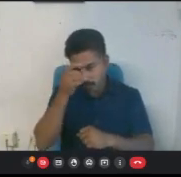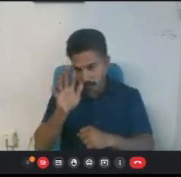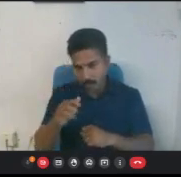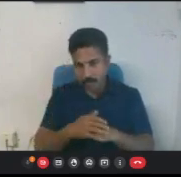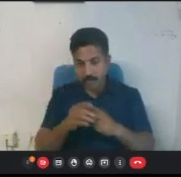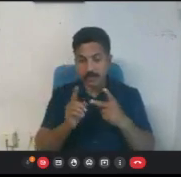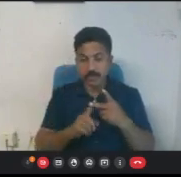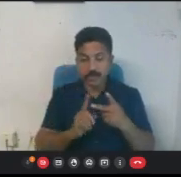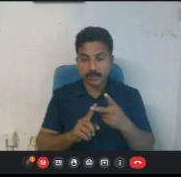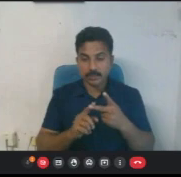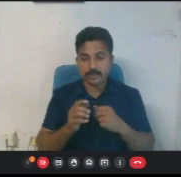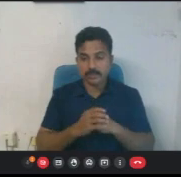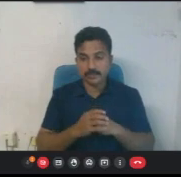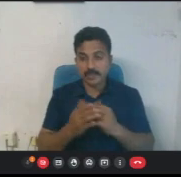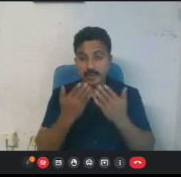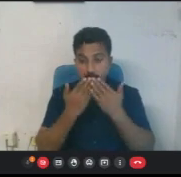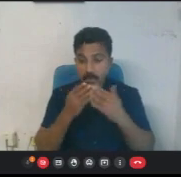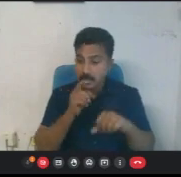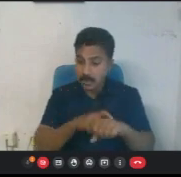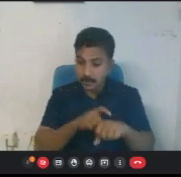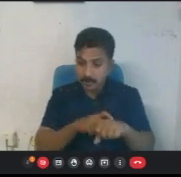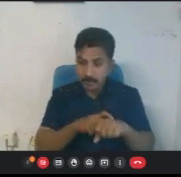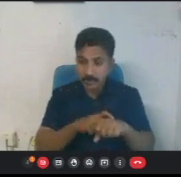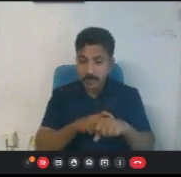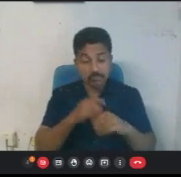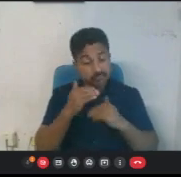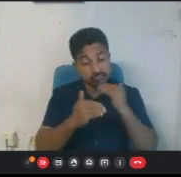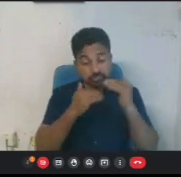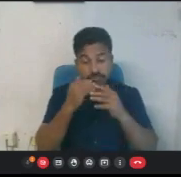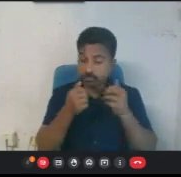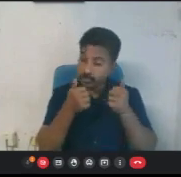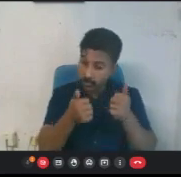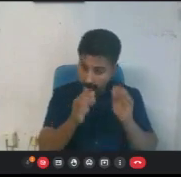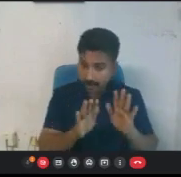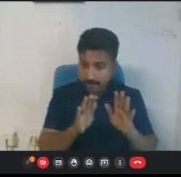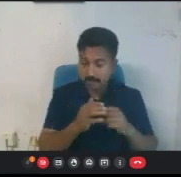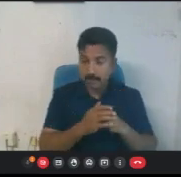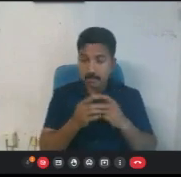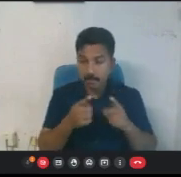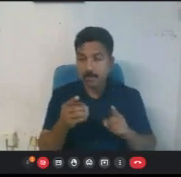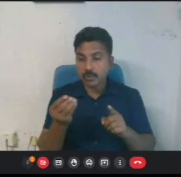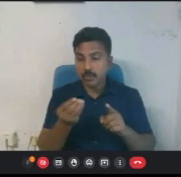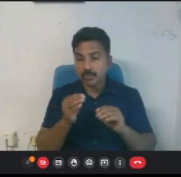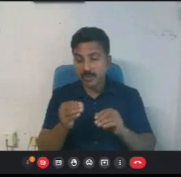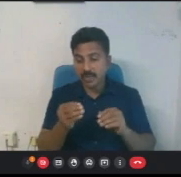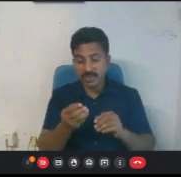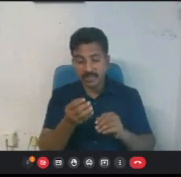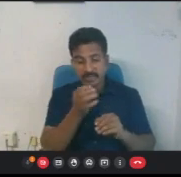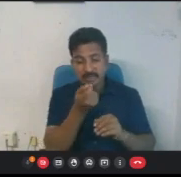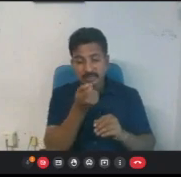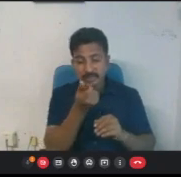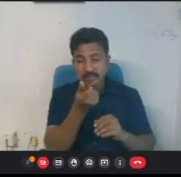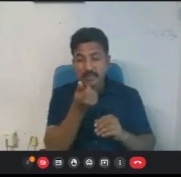കൂടി സൂചിപ്പിക്കാനുള്ളത്, പഠന രംഗത്ത് പല കുട്ടികളും നല്ല മികവ് പുലർത്തുന്ന കുട്ടികളുണ്ട്, പക്ഷേ നിസാര കാരണം കൊണ്ട്